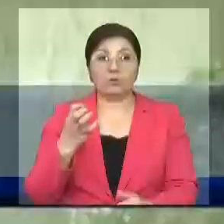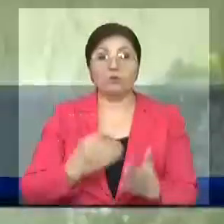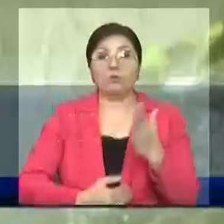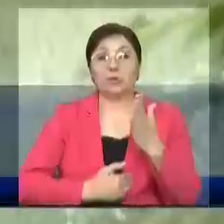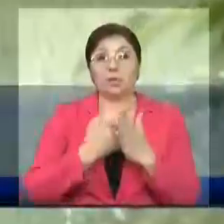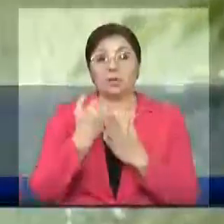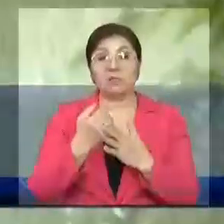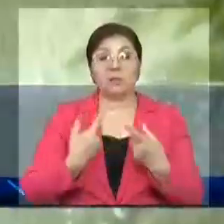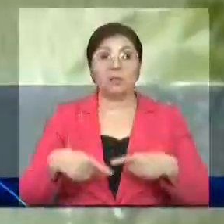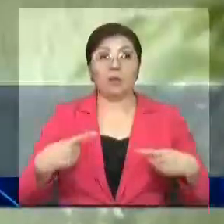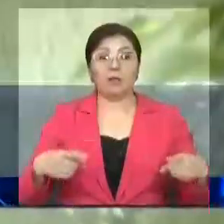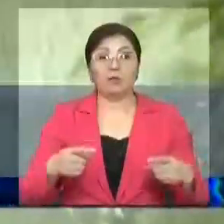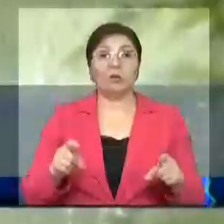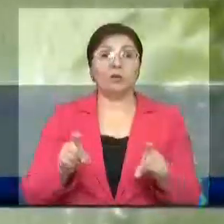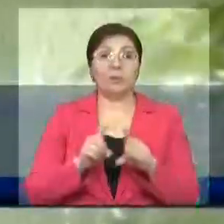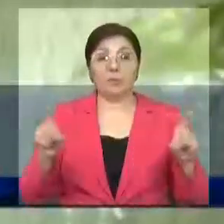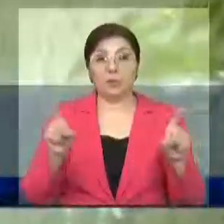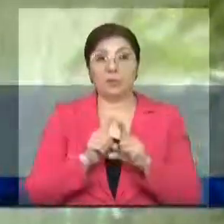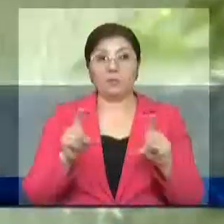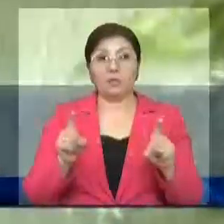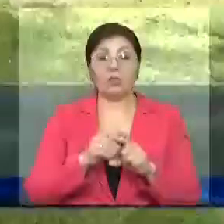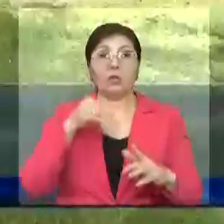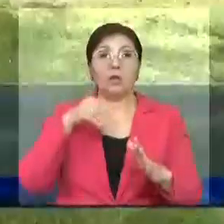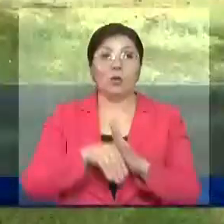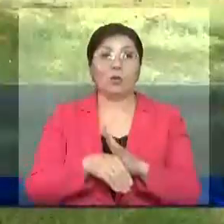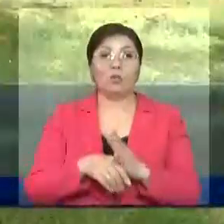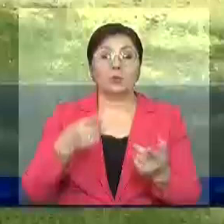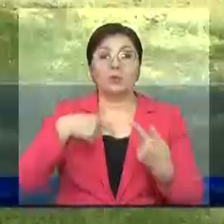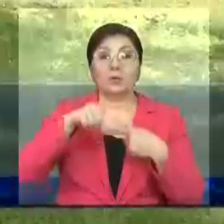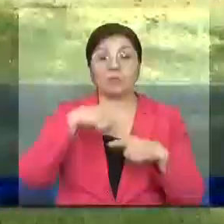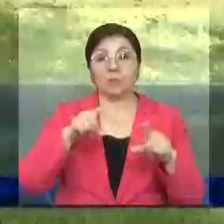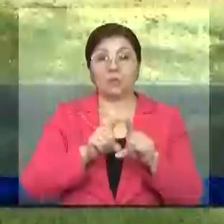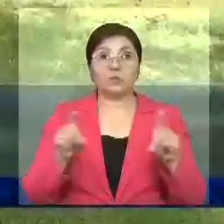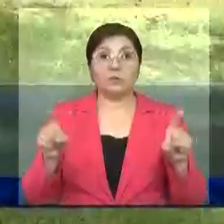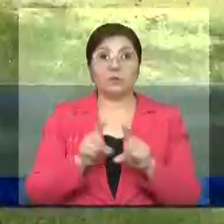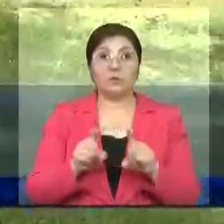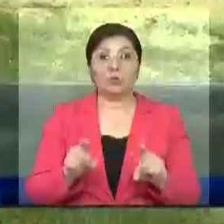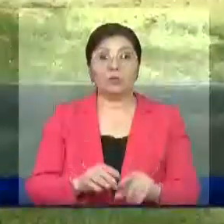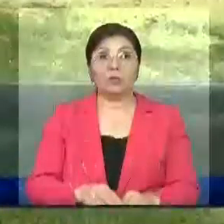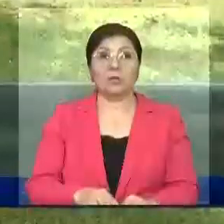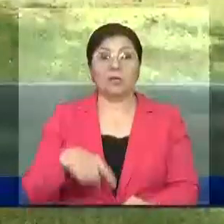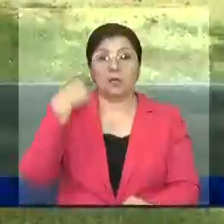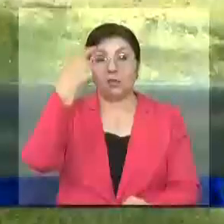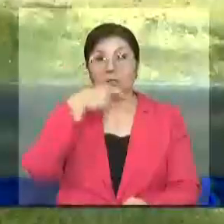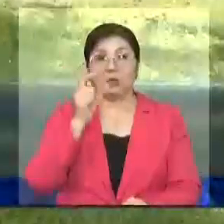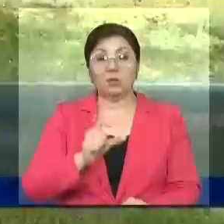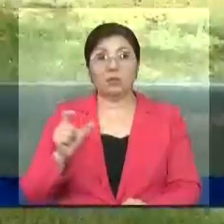астам әртүрлі мекемелерге, кәсіпорындарға, оның ішінде бизнес өкілдеріне, жаңағыдай жеке тұлғаларға